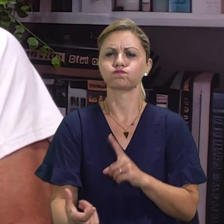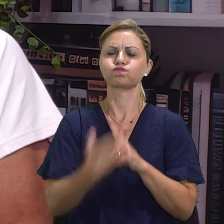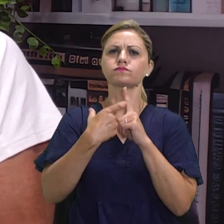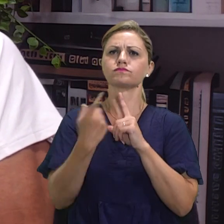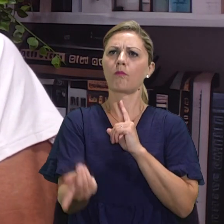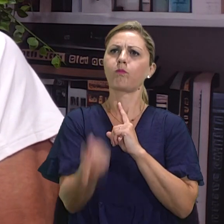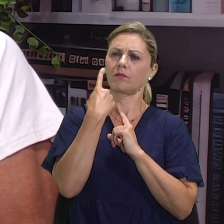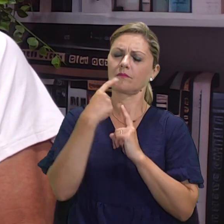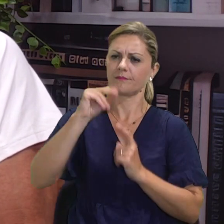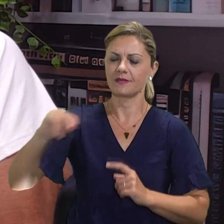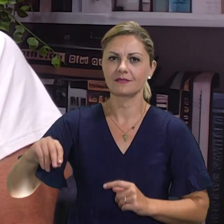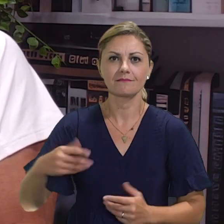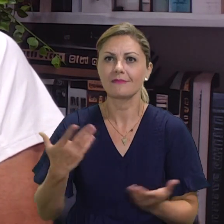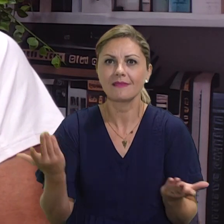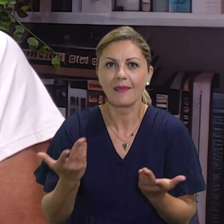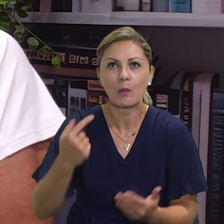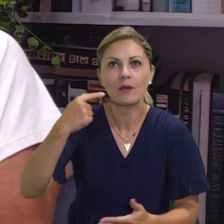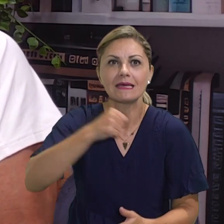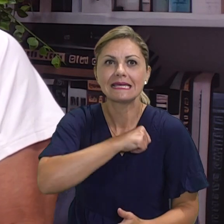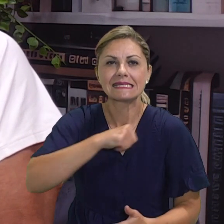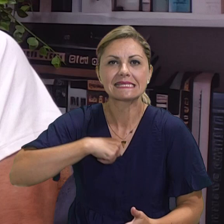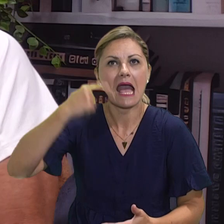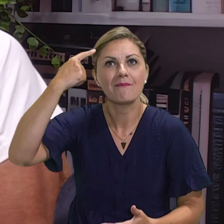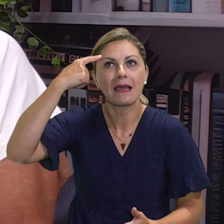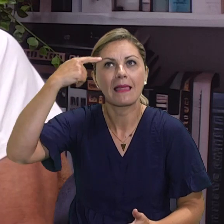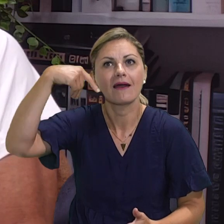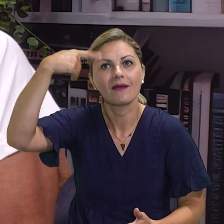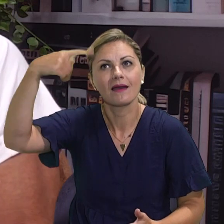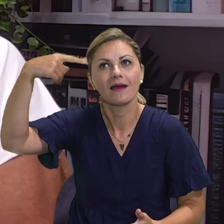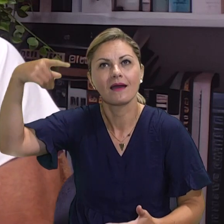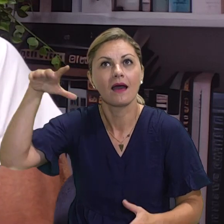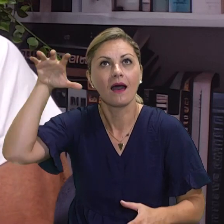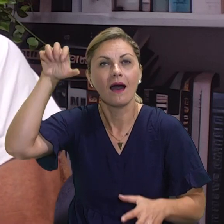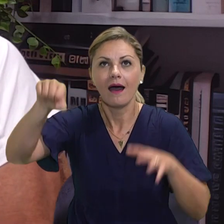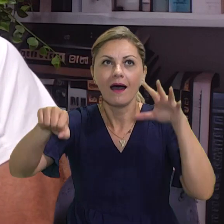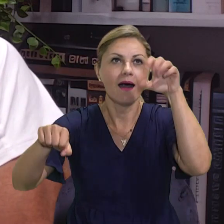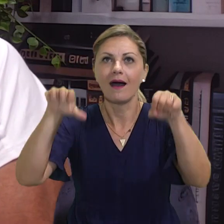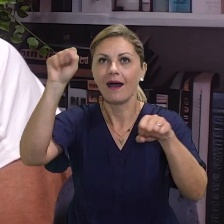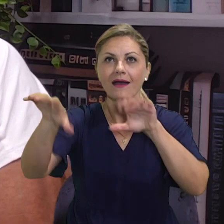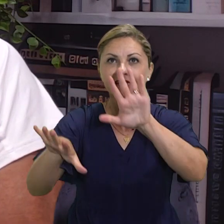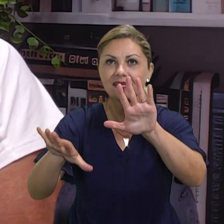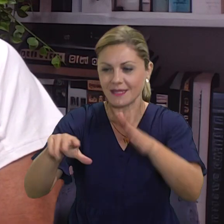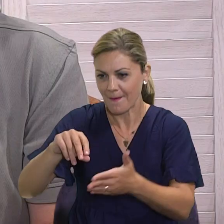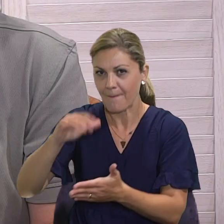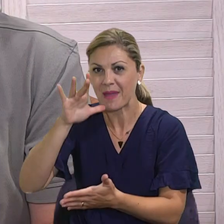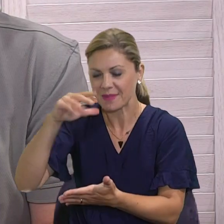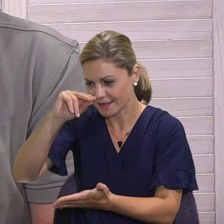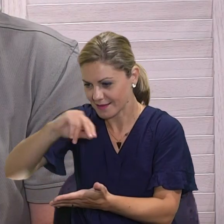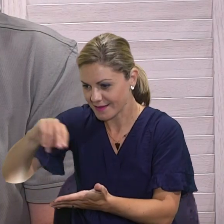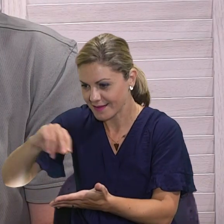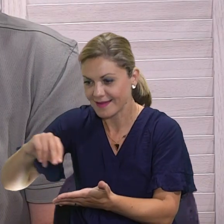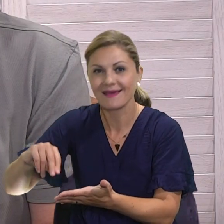pjesmu, ja dođem, uzmem olovku i lapiš i slapiš, sam ide. Moje je samo tu da zabilježim, da povatam ovo što mi se